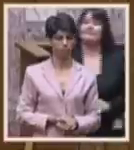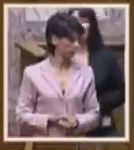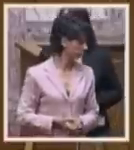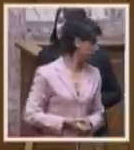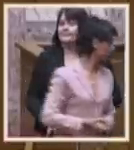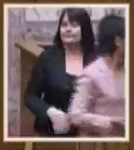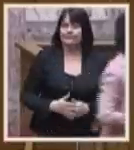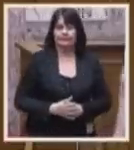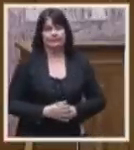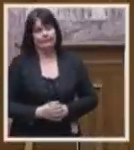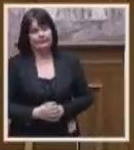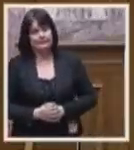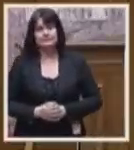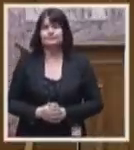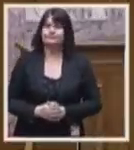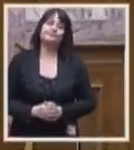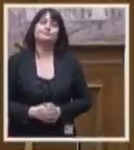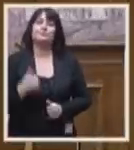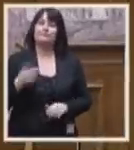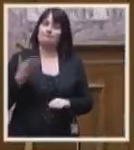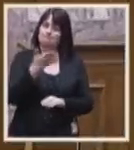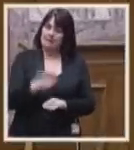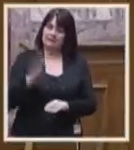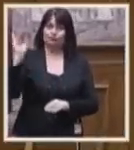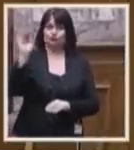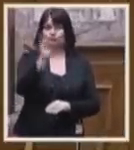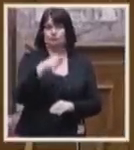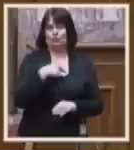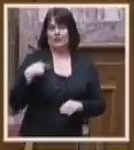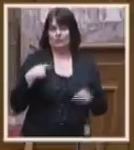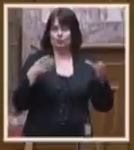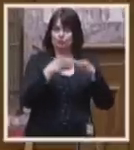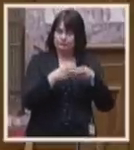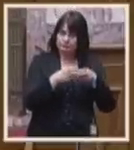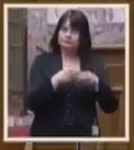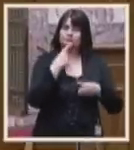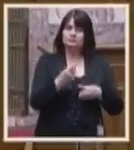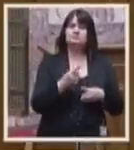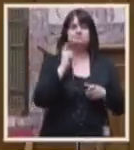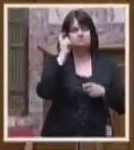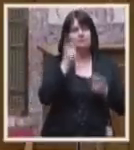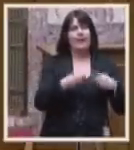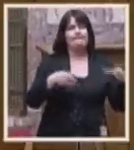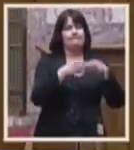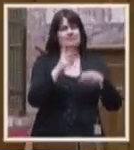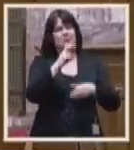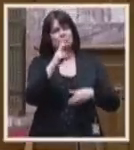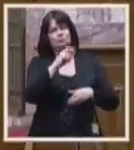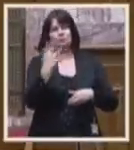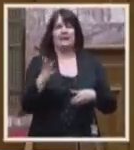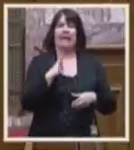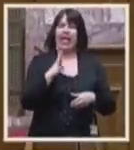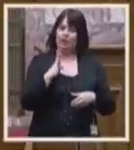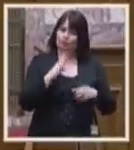στους αρχηγούς των κομμάτων και προτίθεμαι να δημιουργήσω μια επιτροπή 20-25 προσωπικότητων που θα εκπροσωπούν